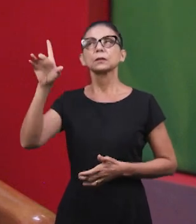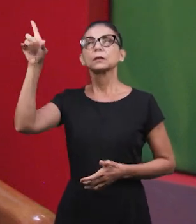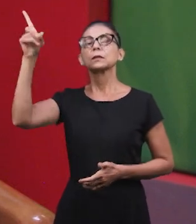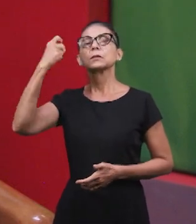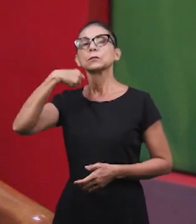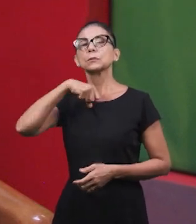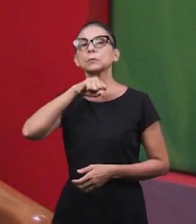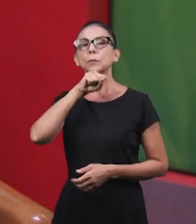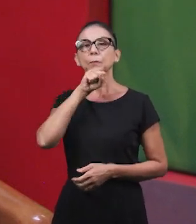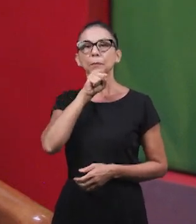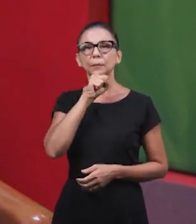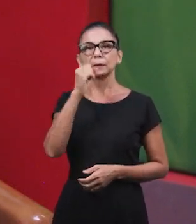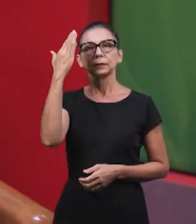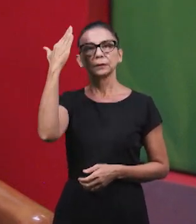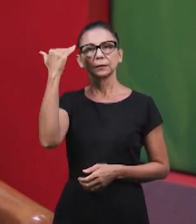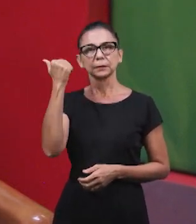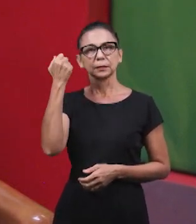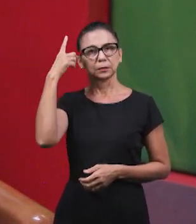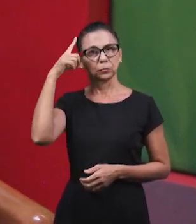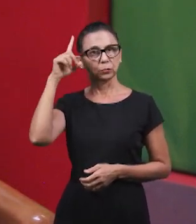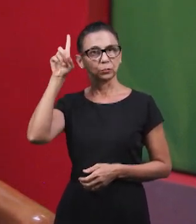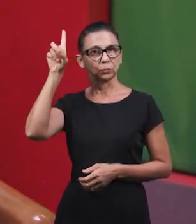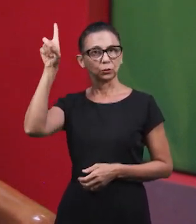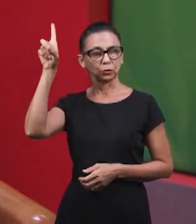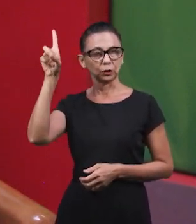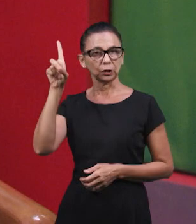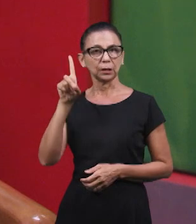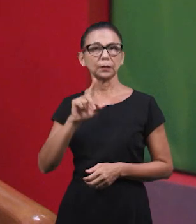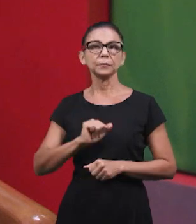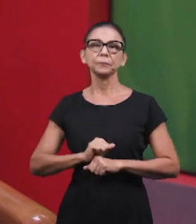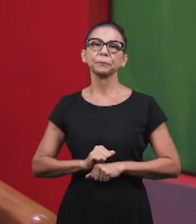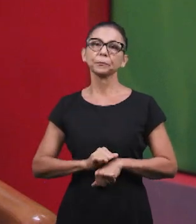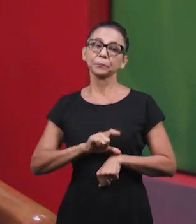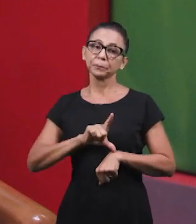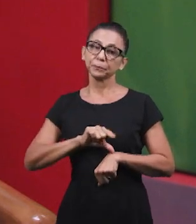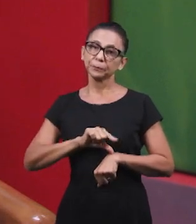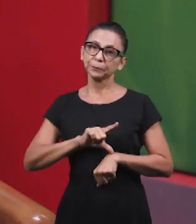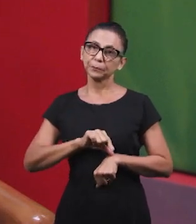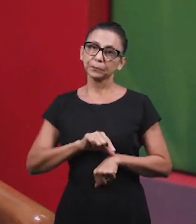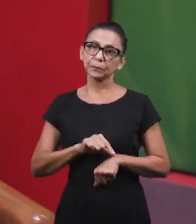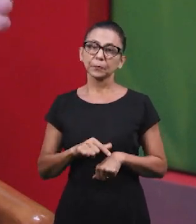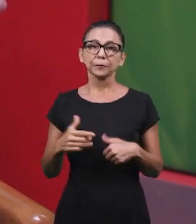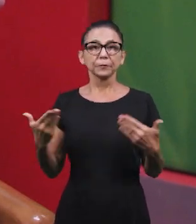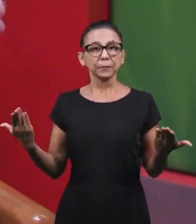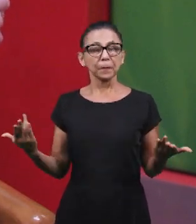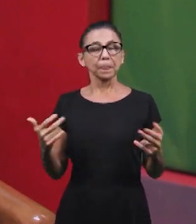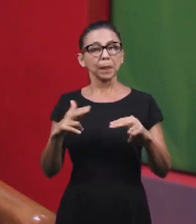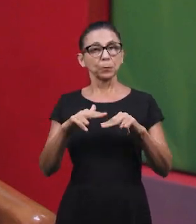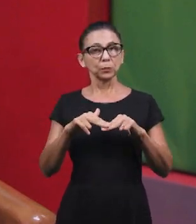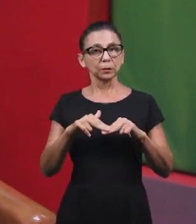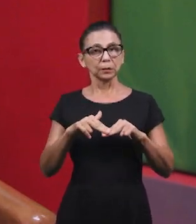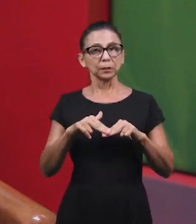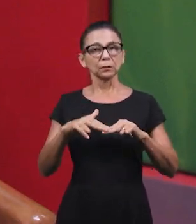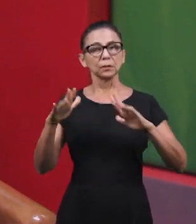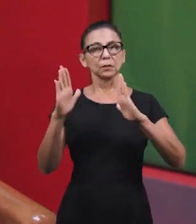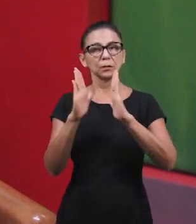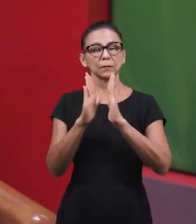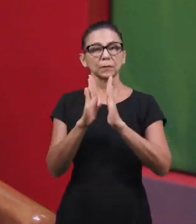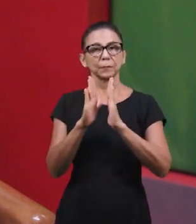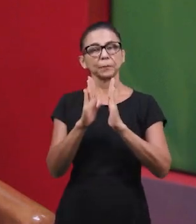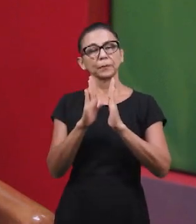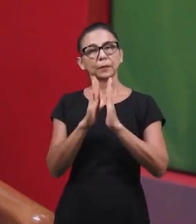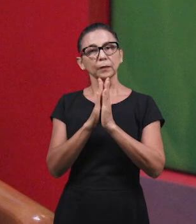raison, nous sommes en train d'étudier ce sujet. Les mystères du fleuve Jourdain révélés à